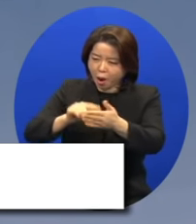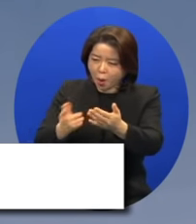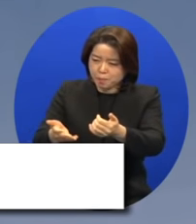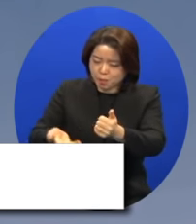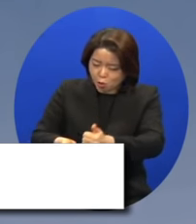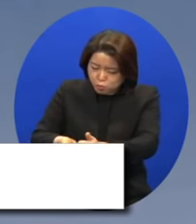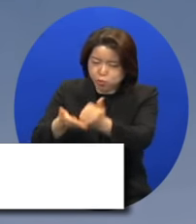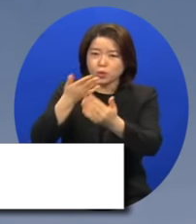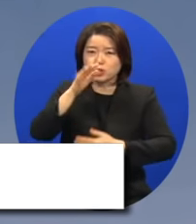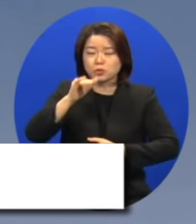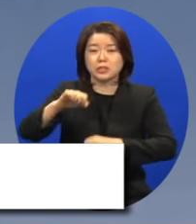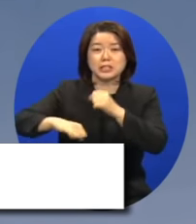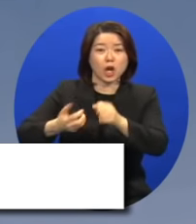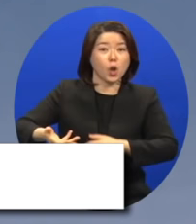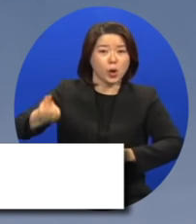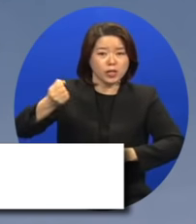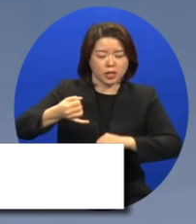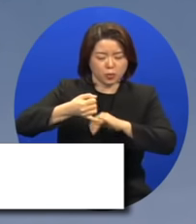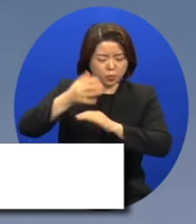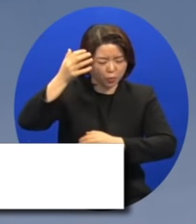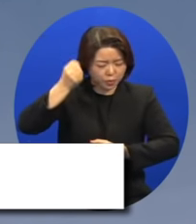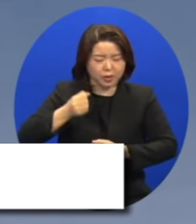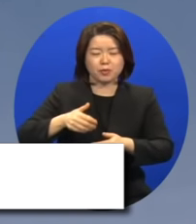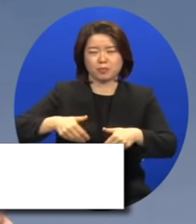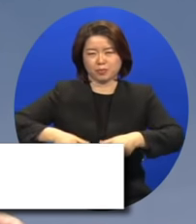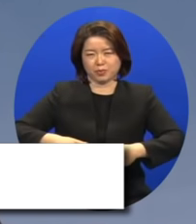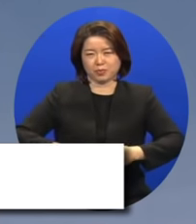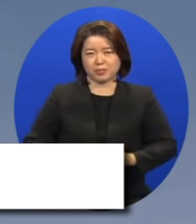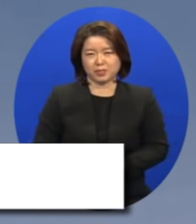일하는사람들을마음껏섬길수있는자유를얻었다는사실을명심해야합니다 .